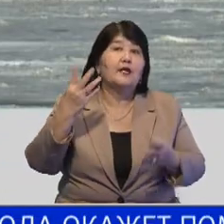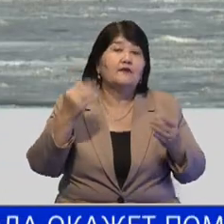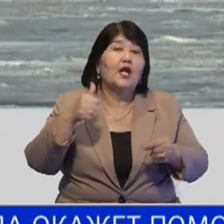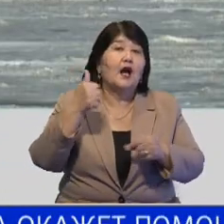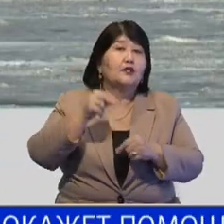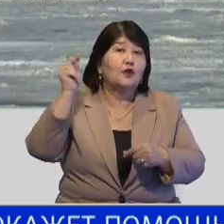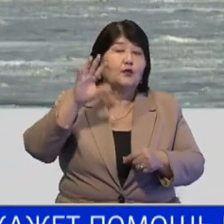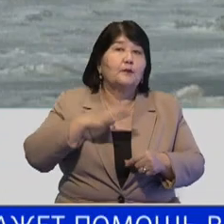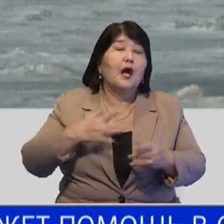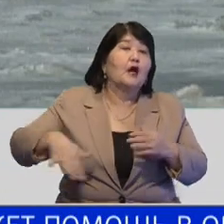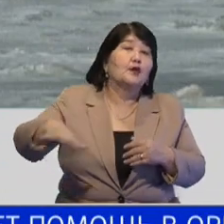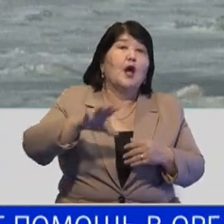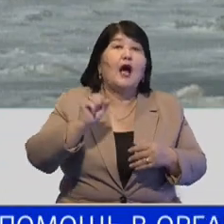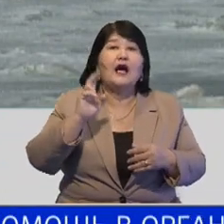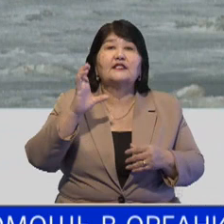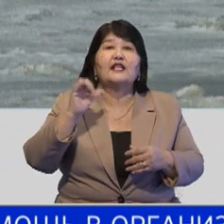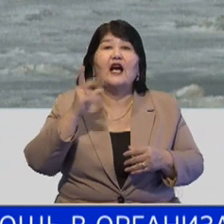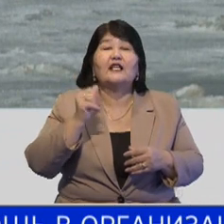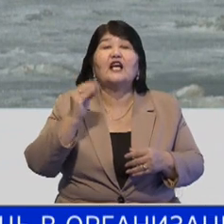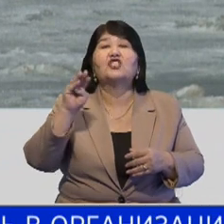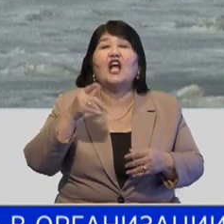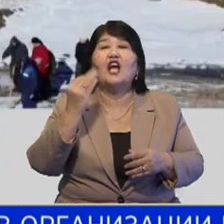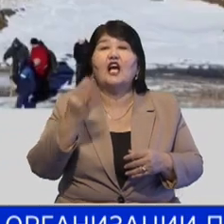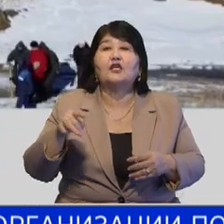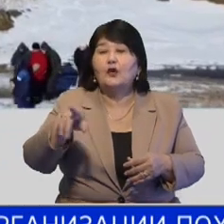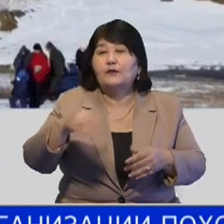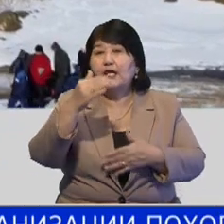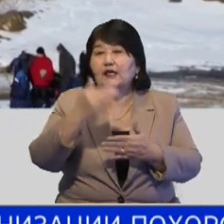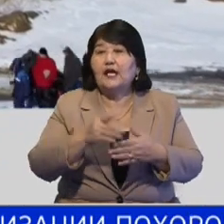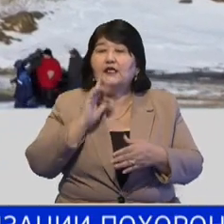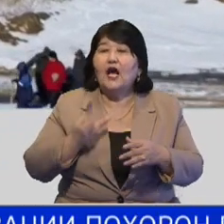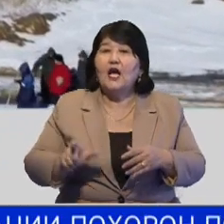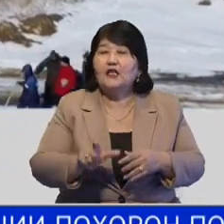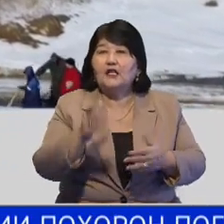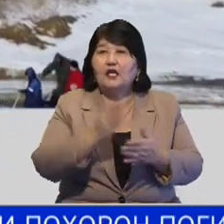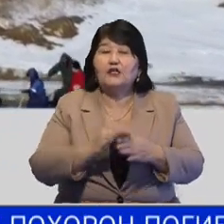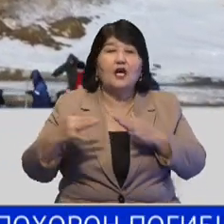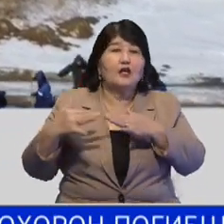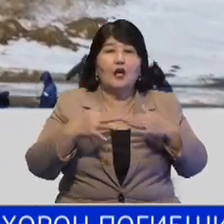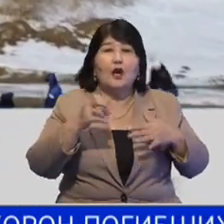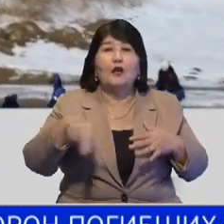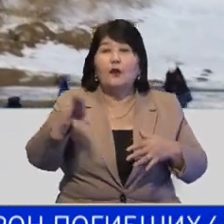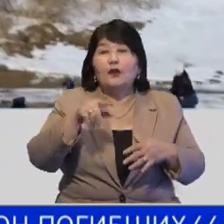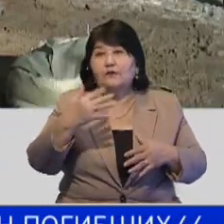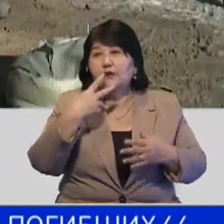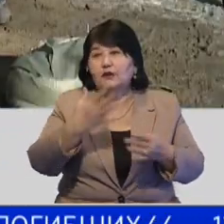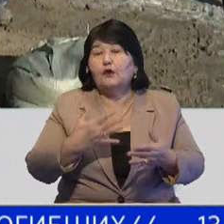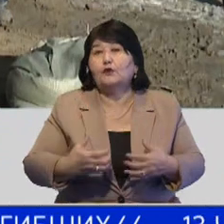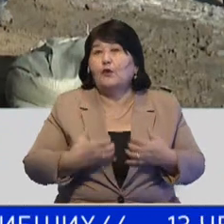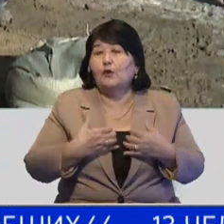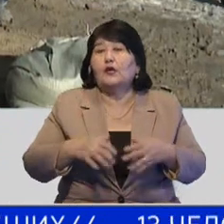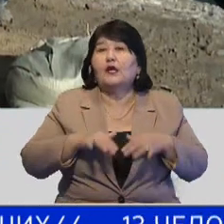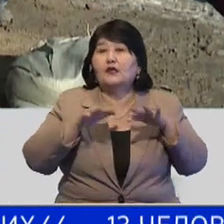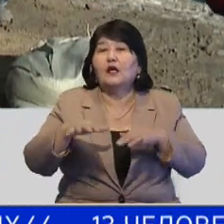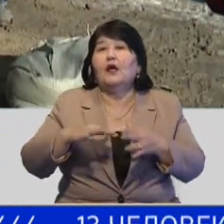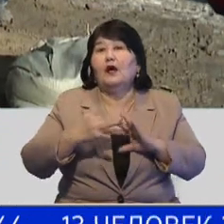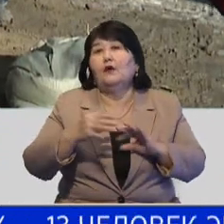основные учения прошли на участке ахна в лоско районе Согласно сценарию на дарь образовались ледовые заторы в результате нависла угроза подтопления